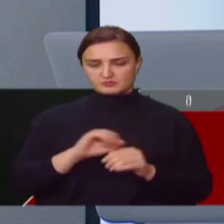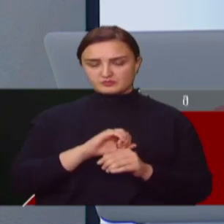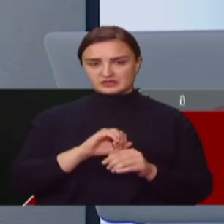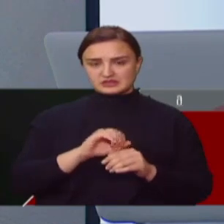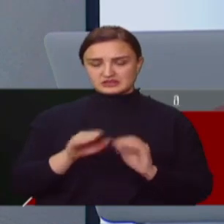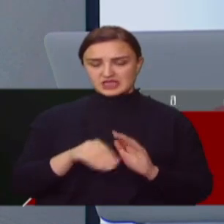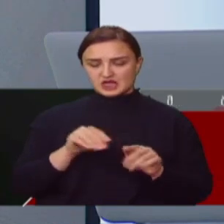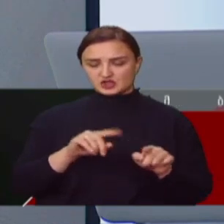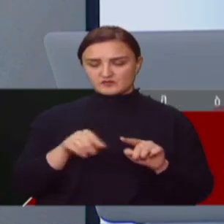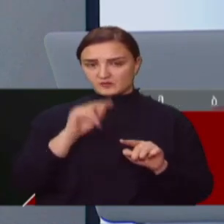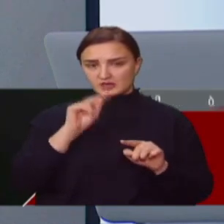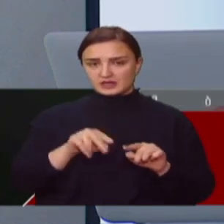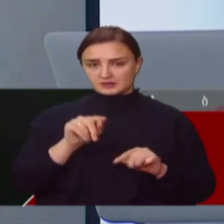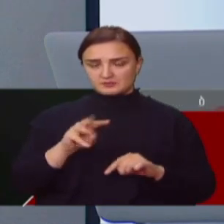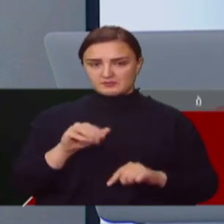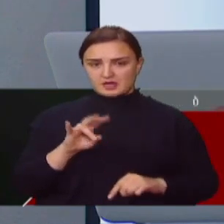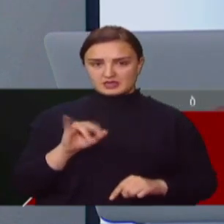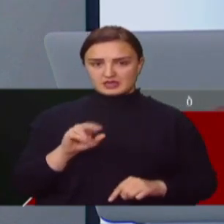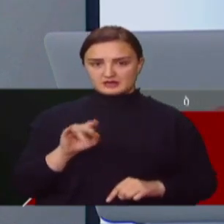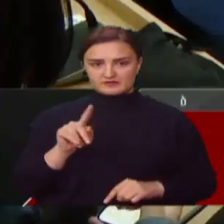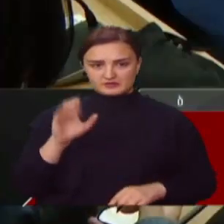urtiert braldebebs manana devadze ismenda.